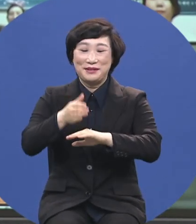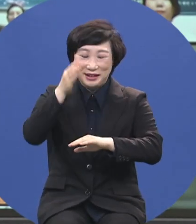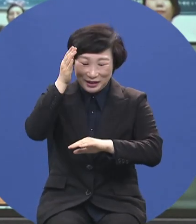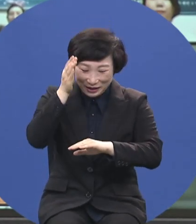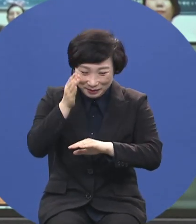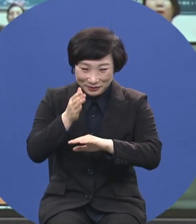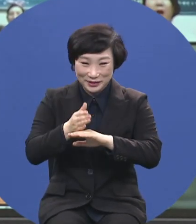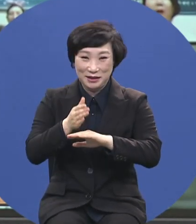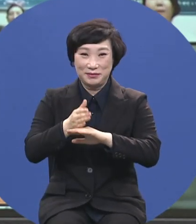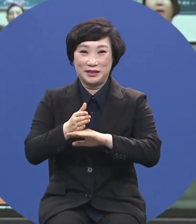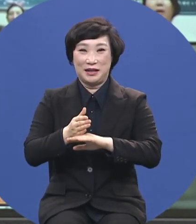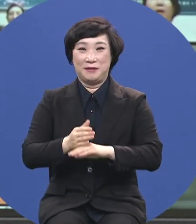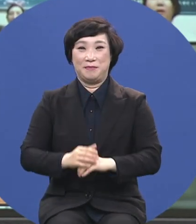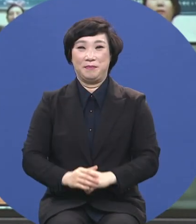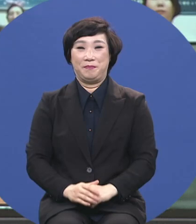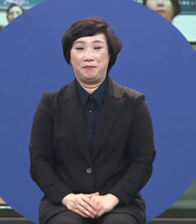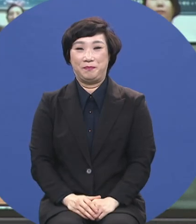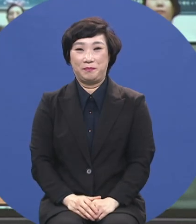감사드립니다.